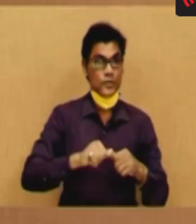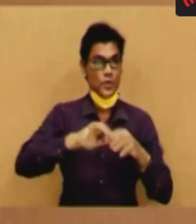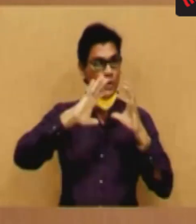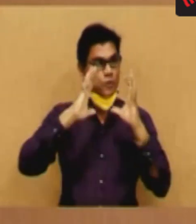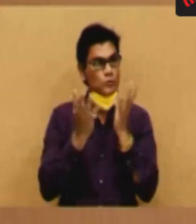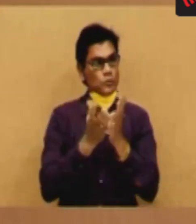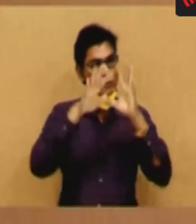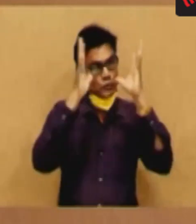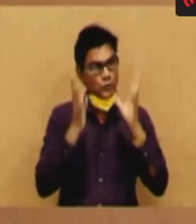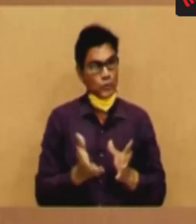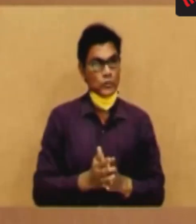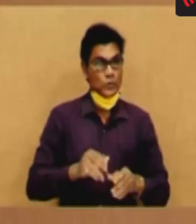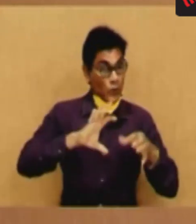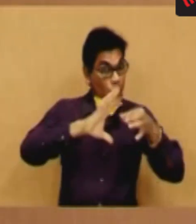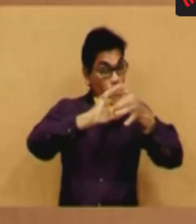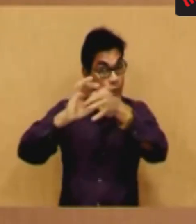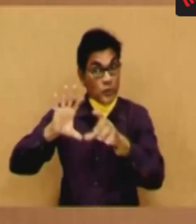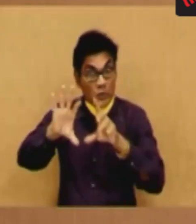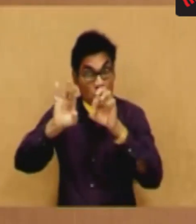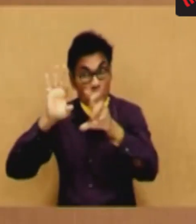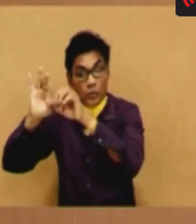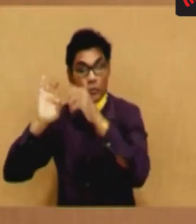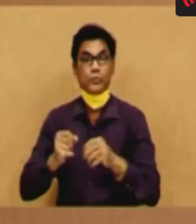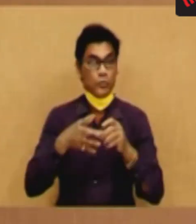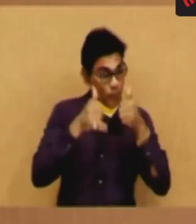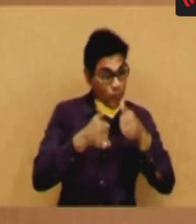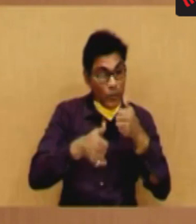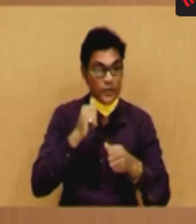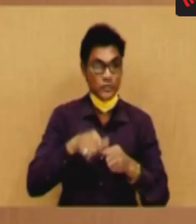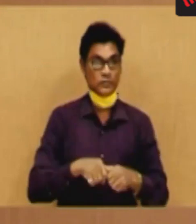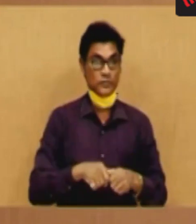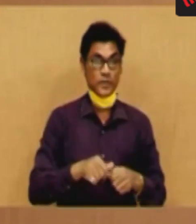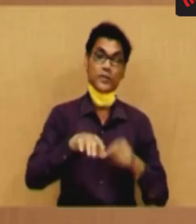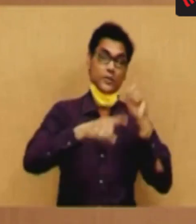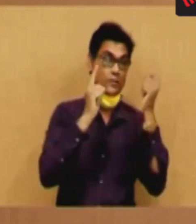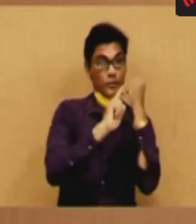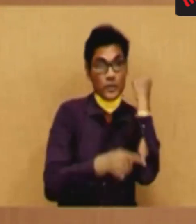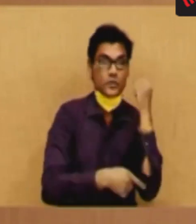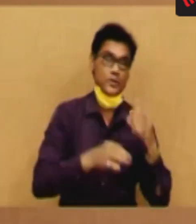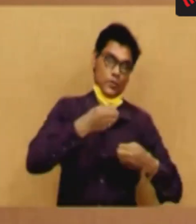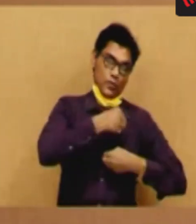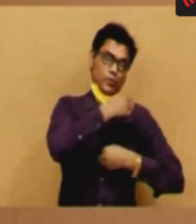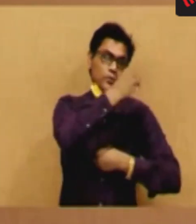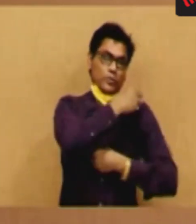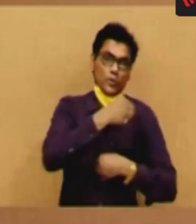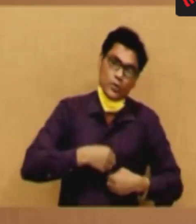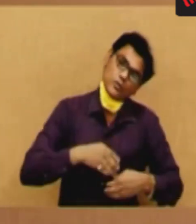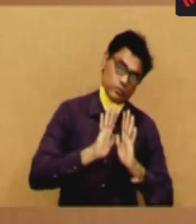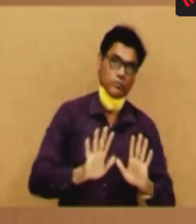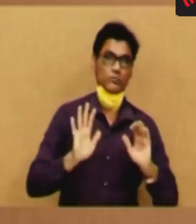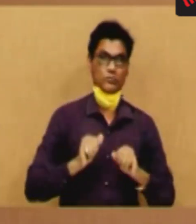भावरे संस्पर्शरे आसीथिबा व्यक्ति मानकर मध्य परीक्षा एवं सर्वशेषरे चिकित्सा। एही केतोटी जिनस